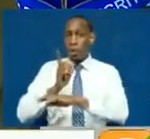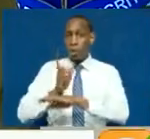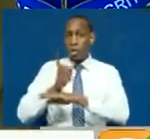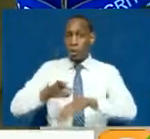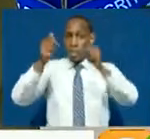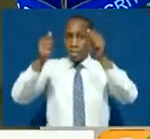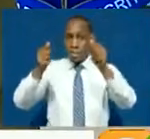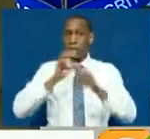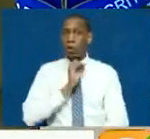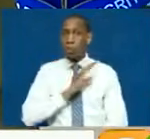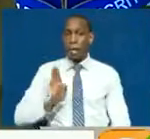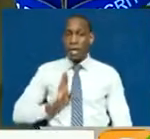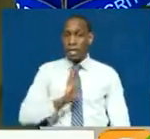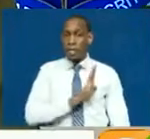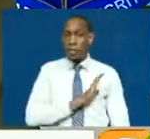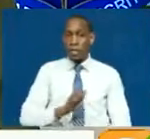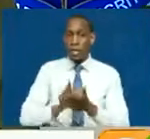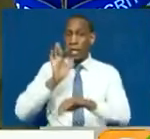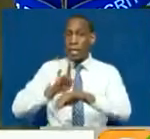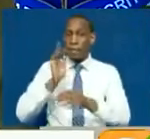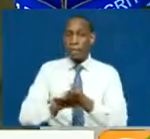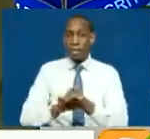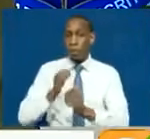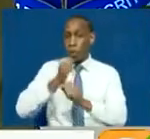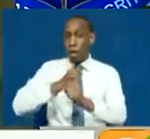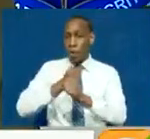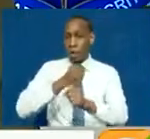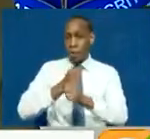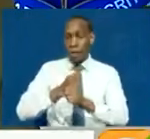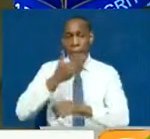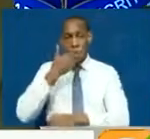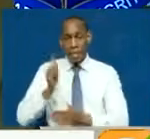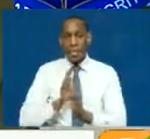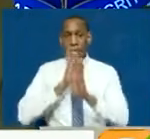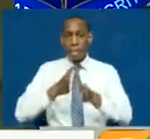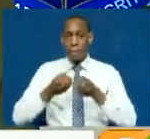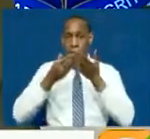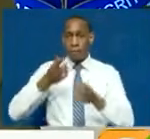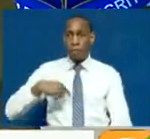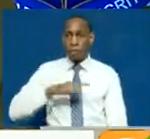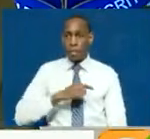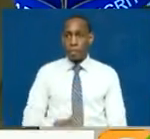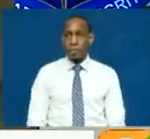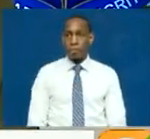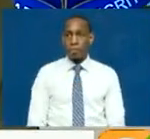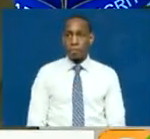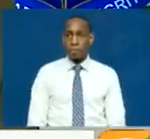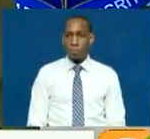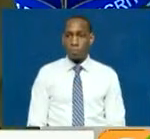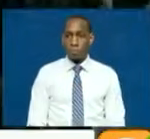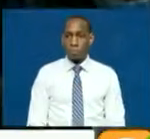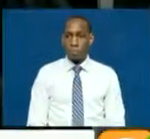mgomo, wakilaumu bodi simamizi kwa kusambaratisha utendakazi bora, kama anavyotueleza mwanahabari wetu Ben Kirui.